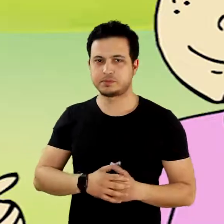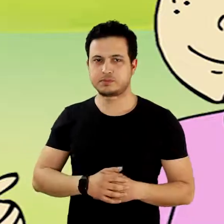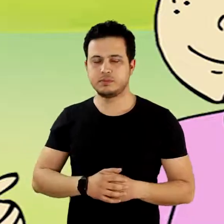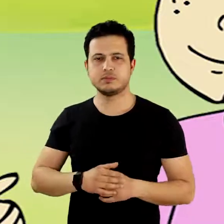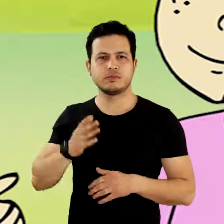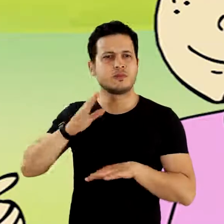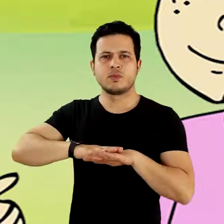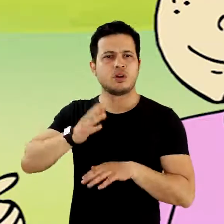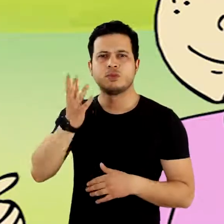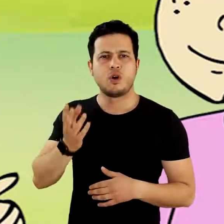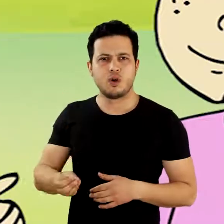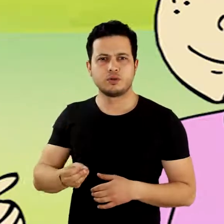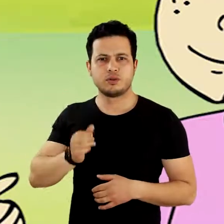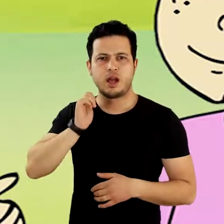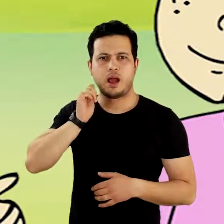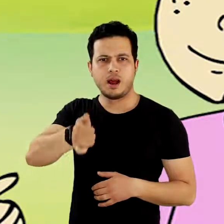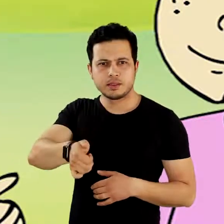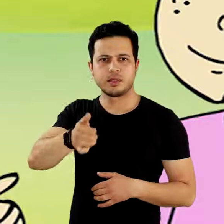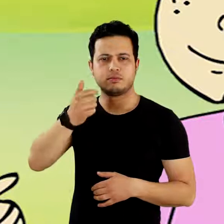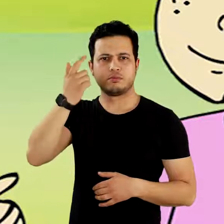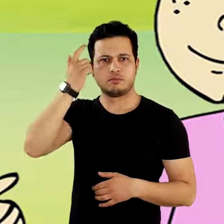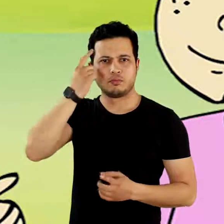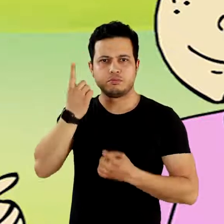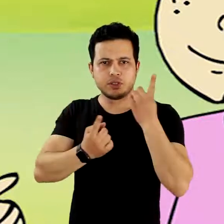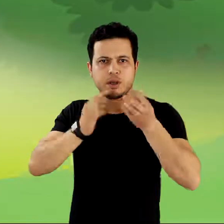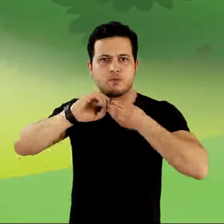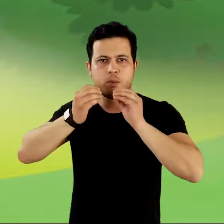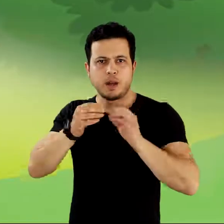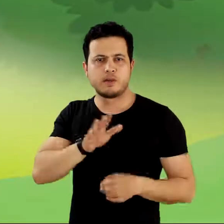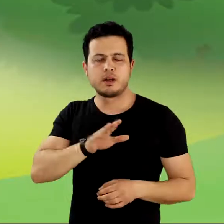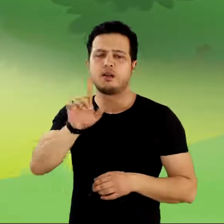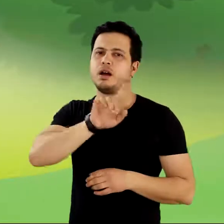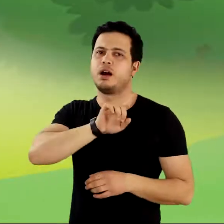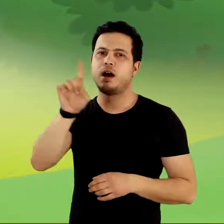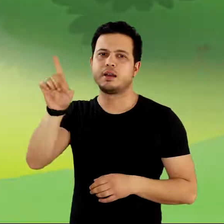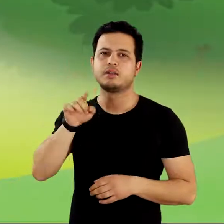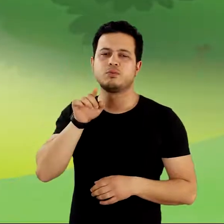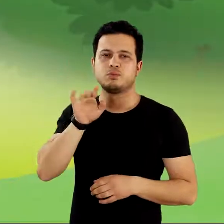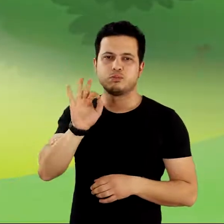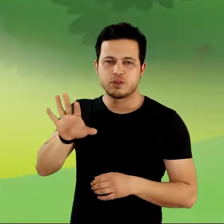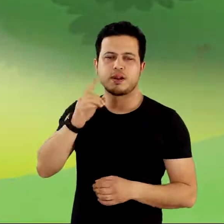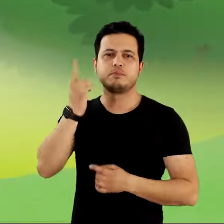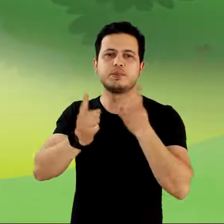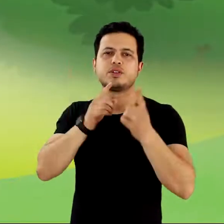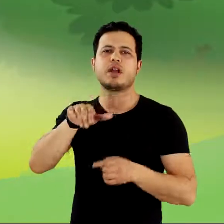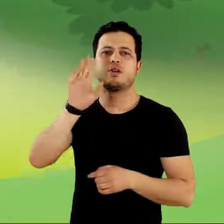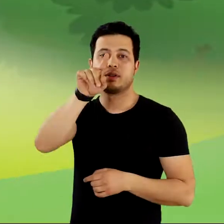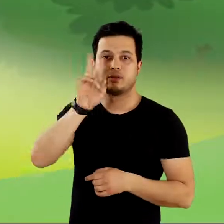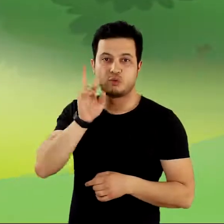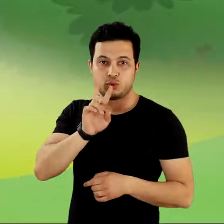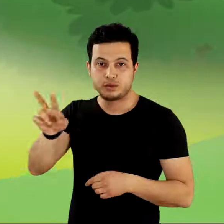Yine ne oldu Pınar? Her zamanki başını derde mi soktun? Hayır, hayır. Bu kez öyle bir şey değil. Görünce